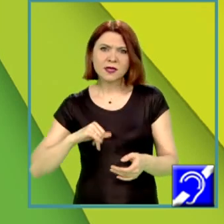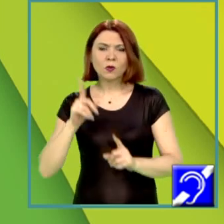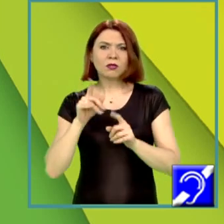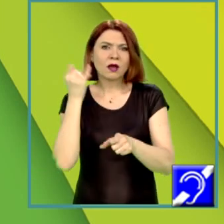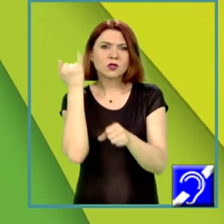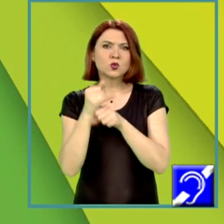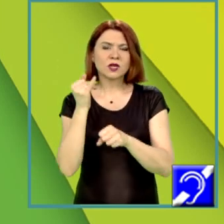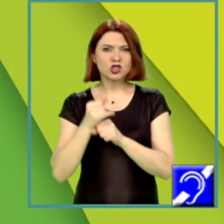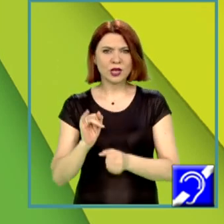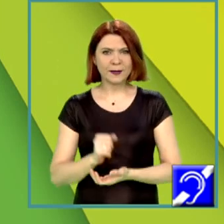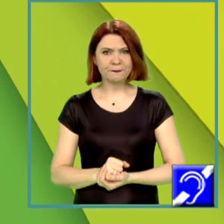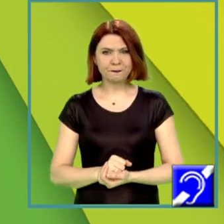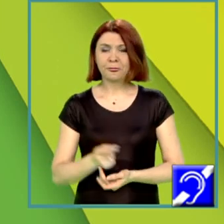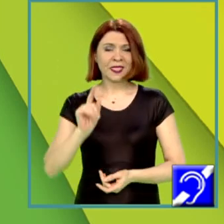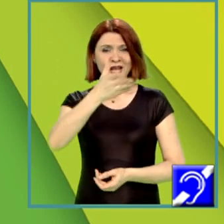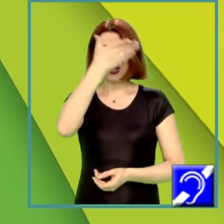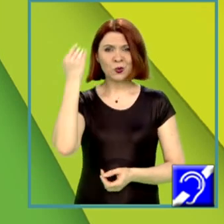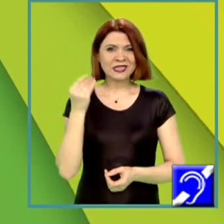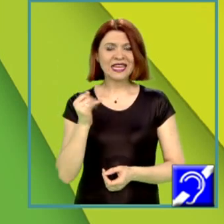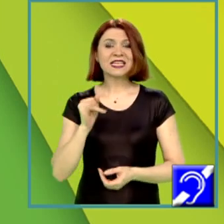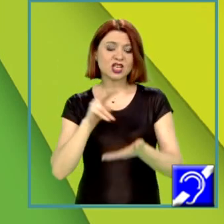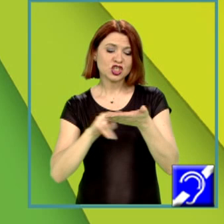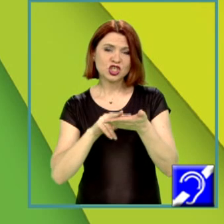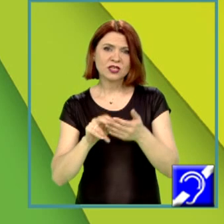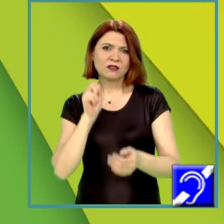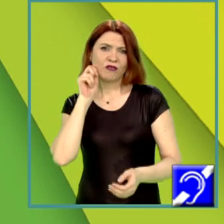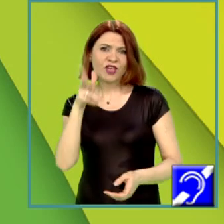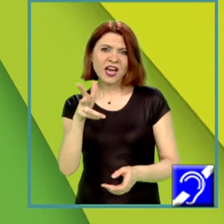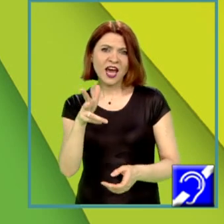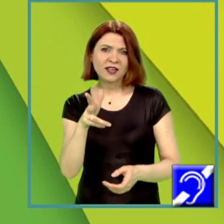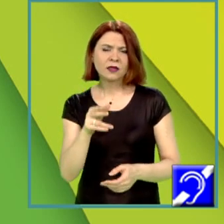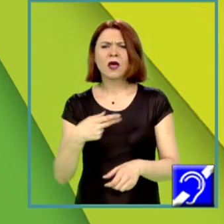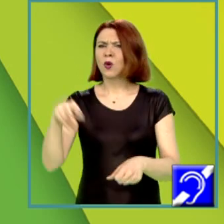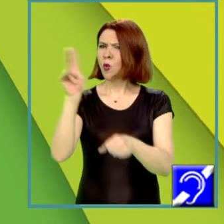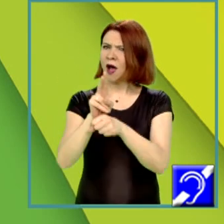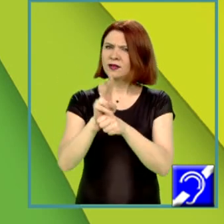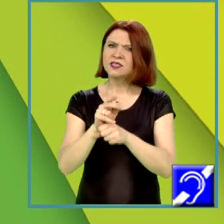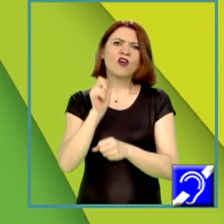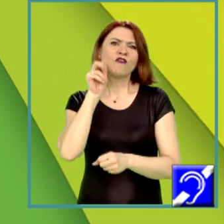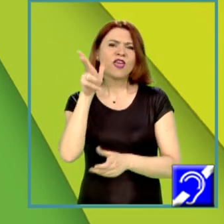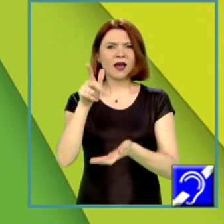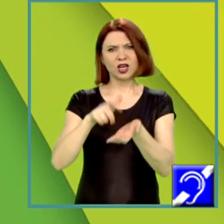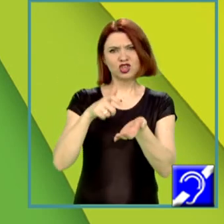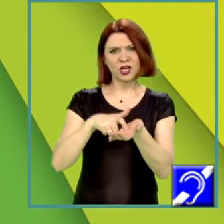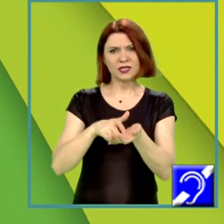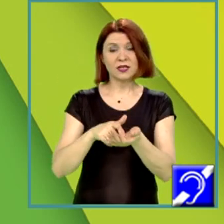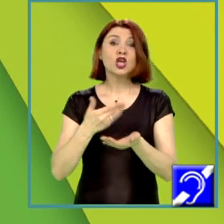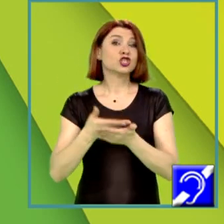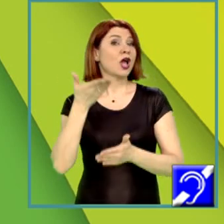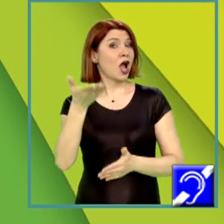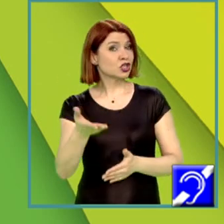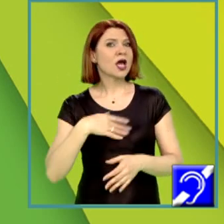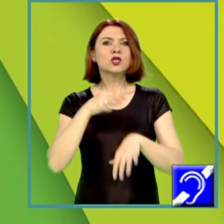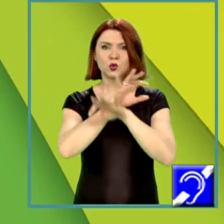eventualele greșeli Nu uitați de ce poșta Citiți de fiecare data cu mare atenție fiecare cerință astfel